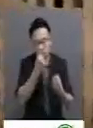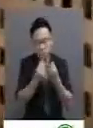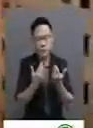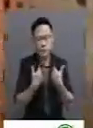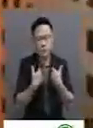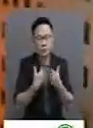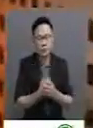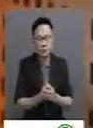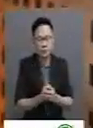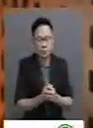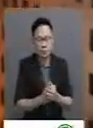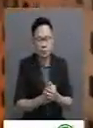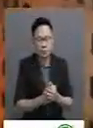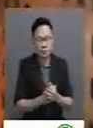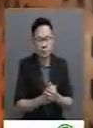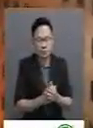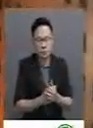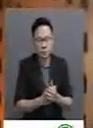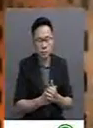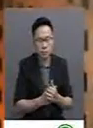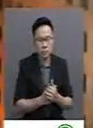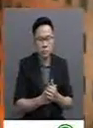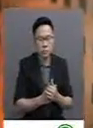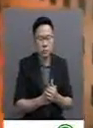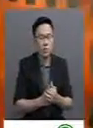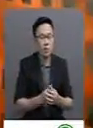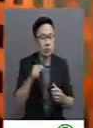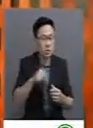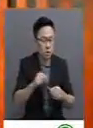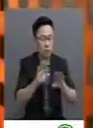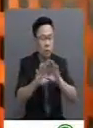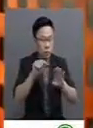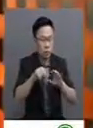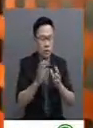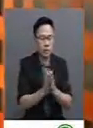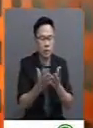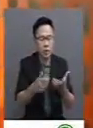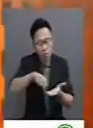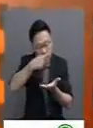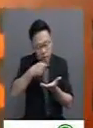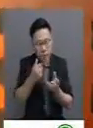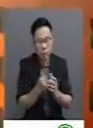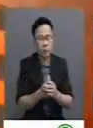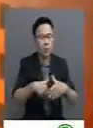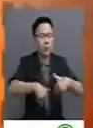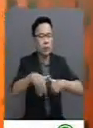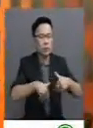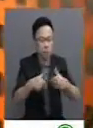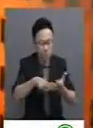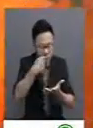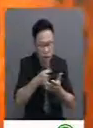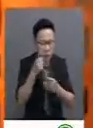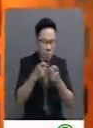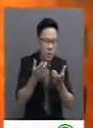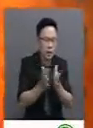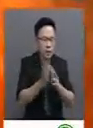นด้วยค่ะในขณะที่บริเวณประตูก็มีการพบเห็นศิษยานุศิษย์นำเอาเสบียงอย่างเช่นอาหารสำเร็จรูปพร้อมรับประ